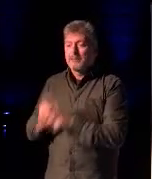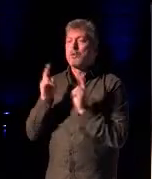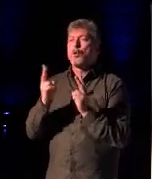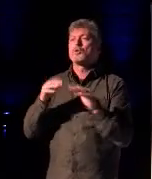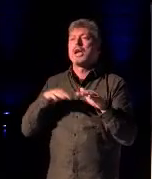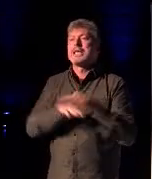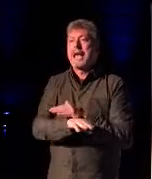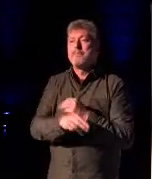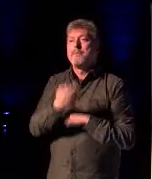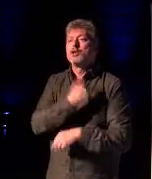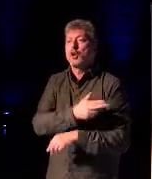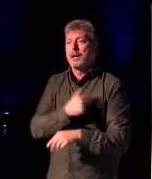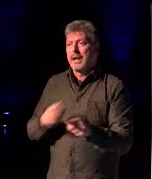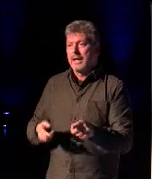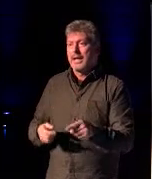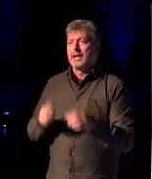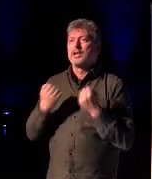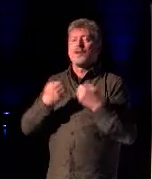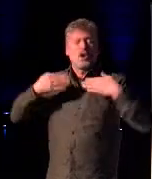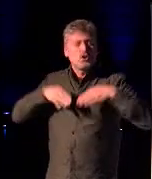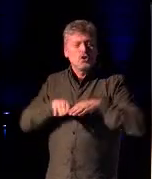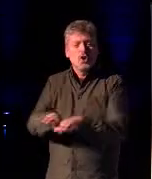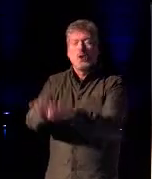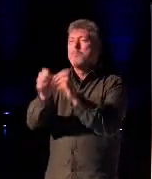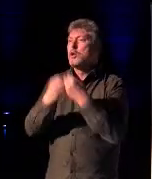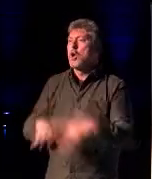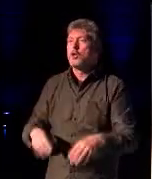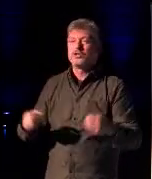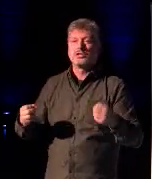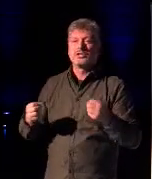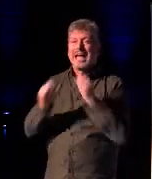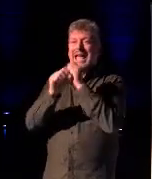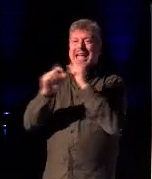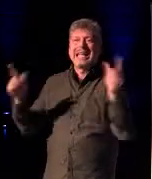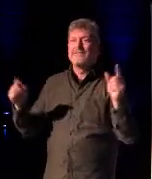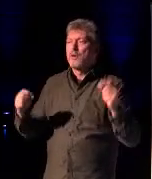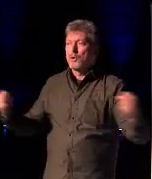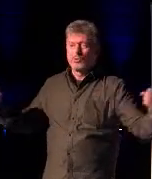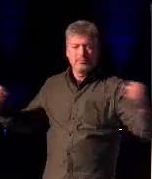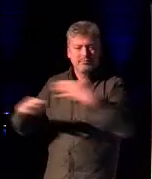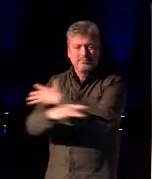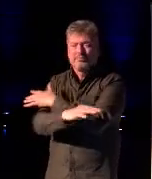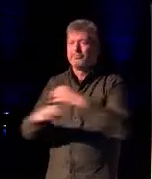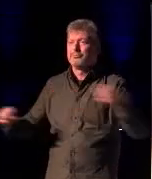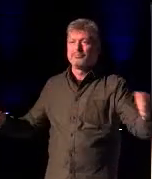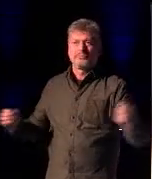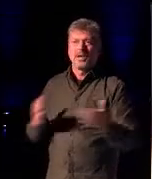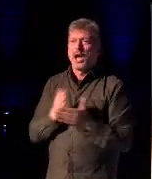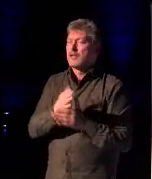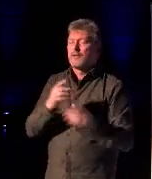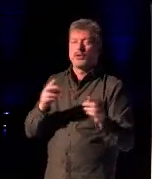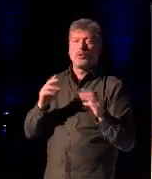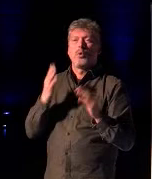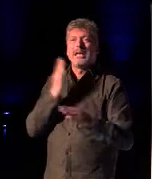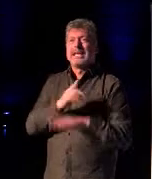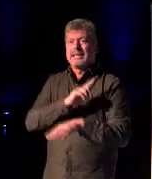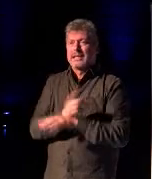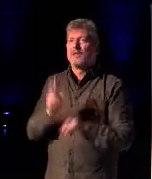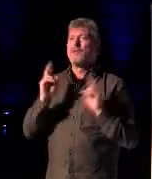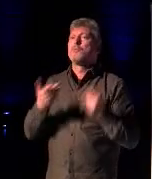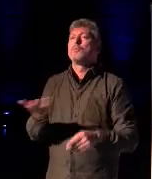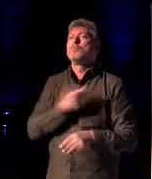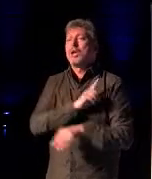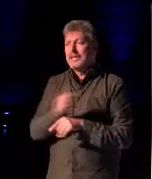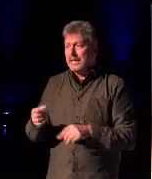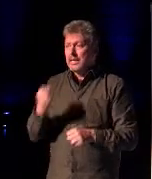hjemmesykepleien. Og det skal være sømløst, det skal være informasjon som går adekvat og når fram i rett tid, og det er brukt mye tid på å